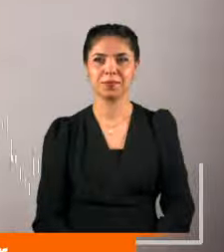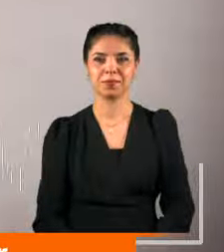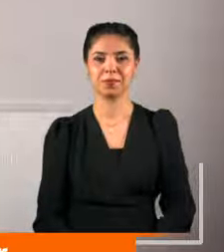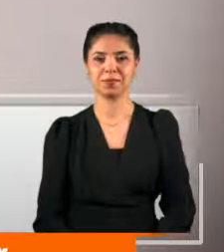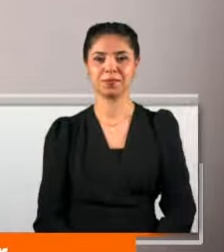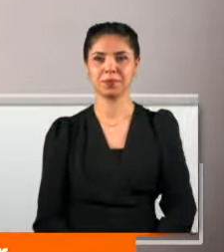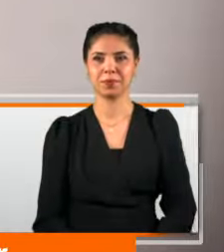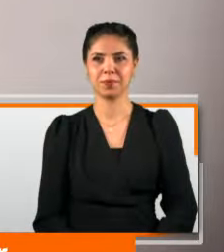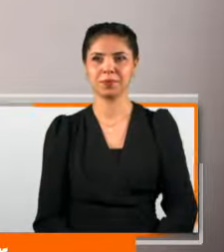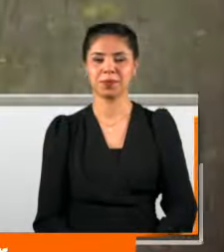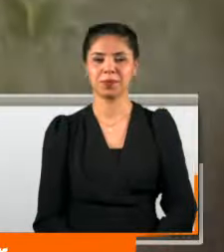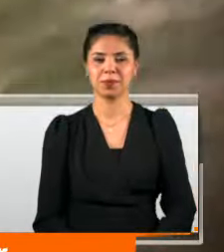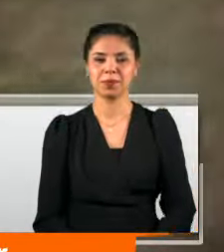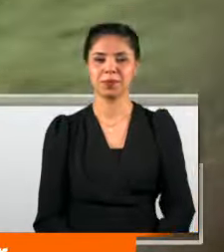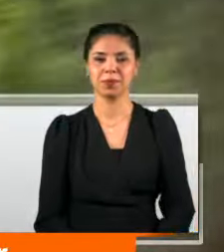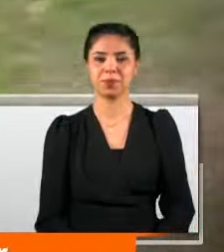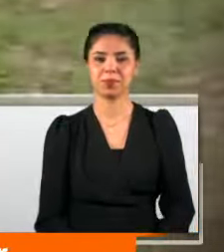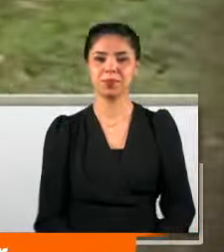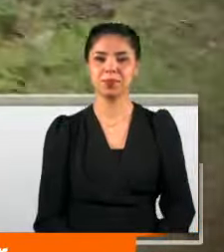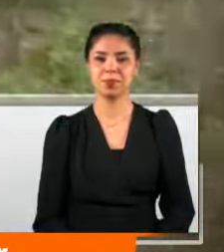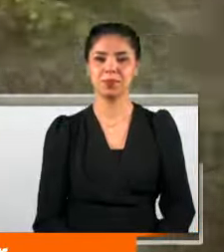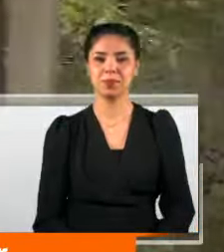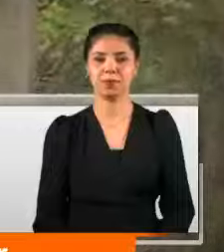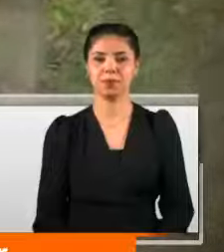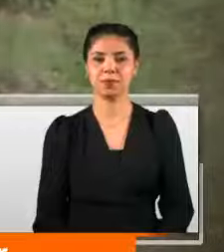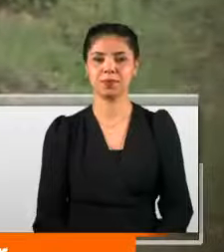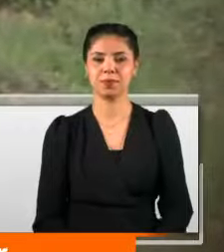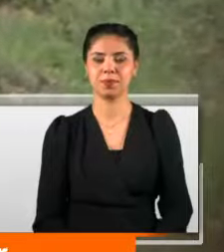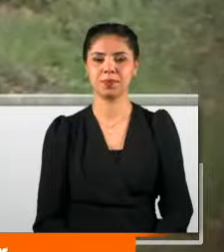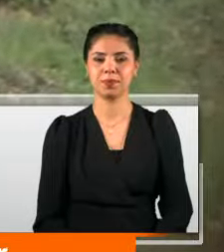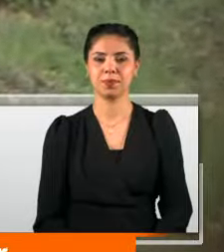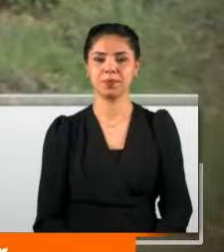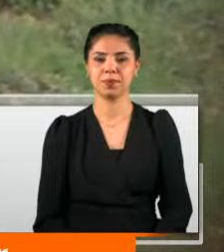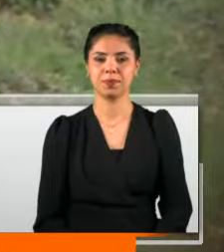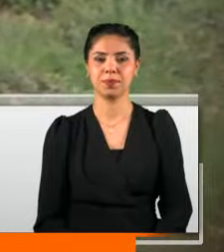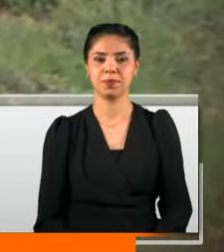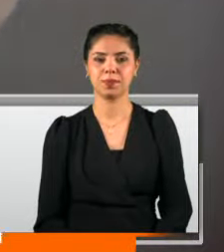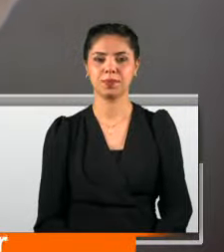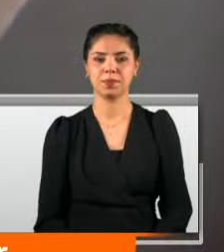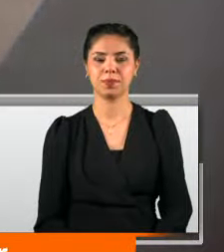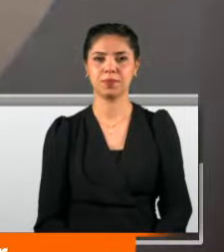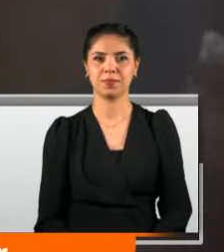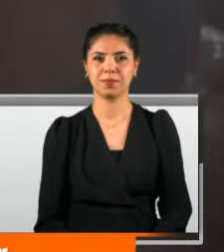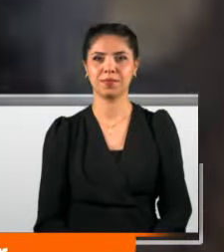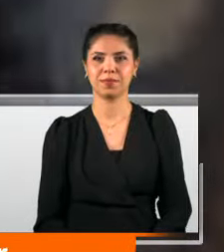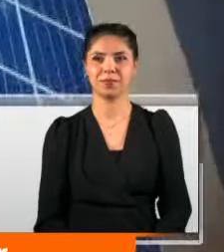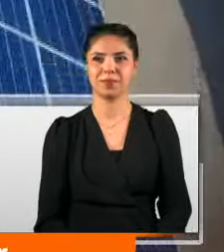6 7 ay devamlı kar yarlar hiç duymadım hiç duymadım enerji tarlası